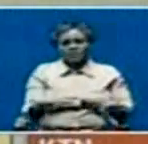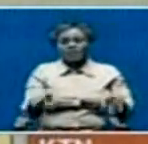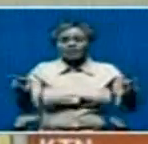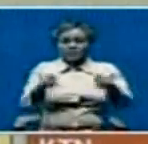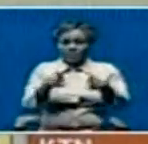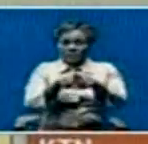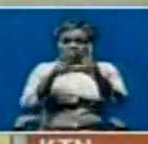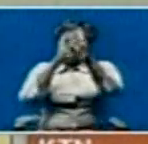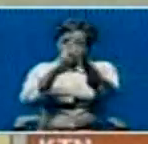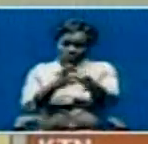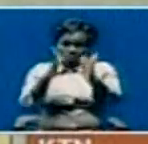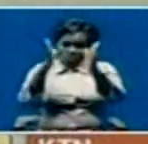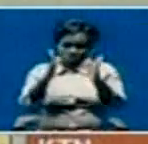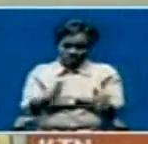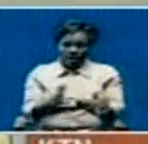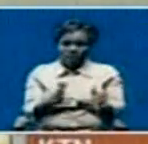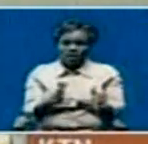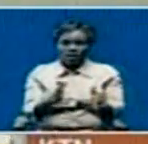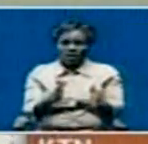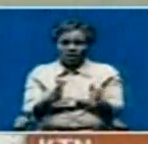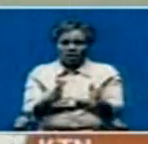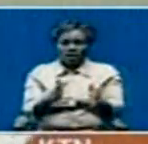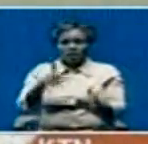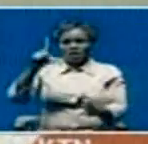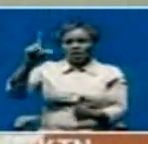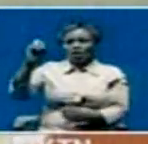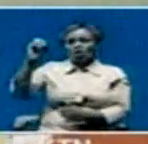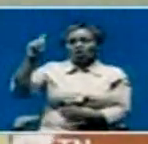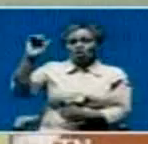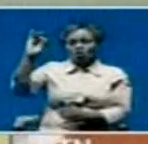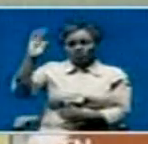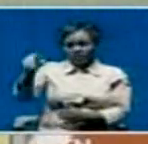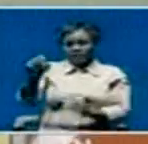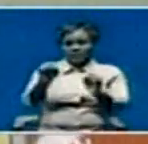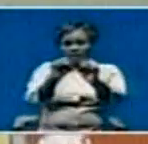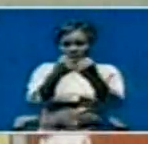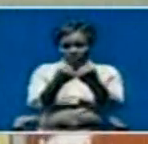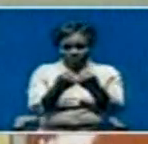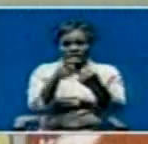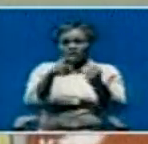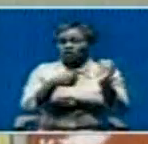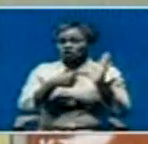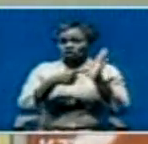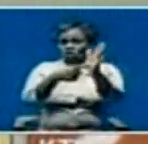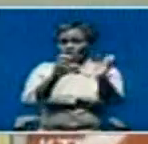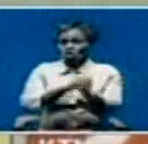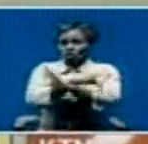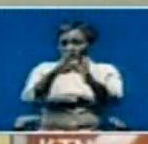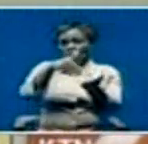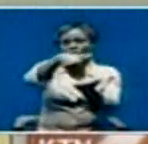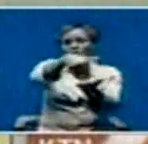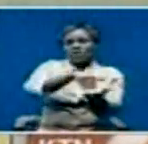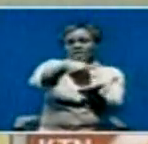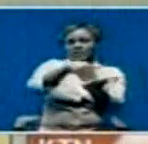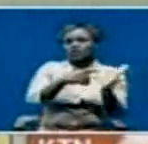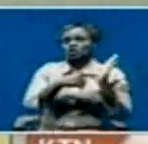anoro basi mwan habari wetu loft mato ni kamba kisa hicho basi kewe kufu ule gev